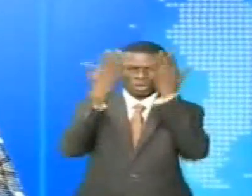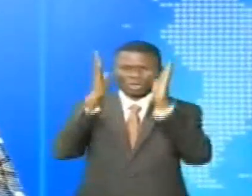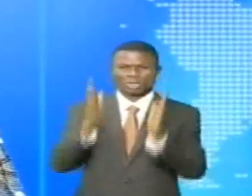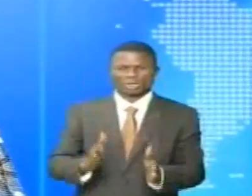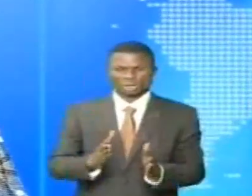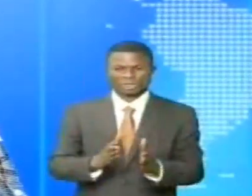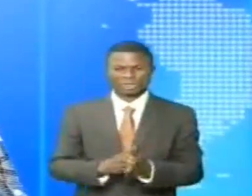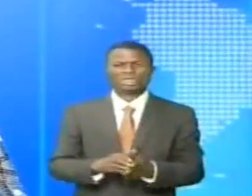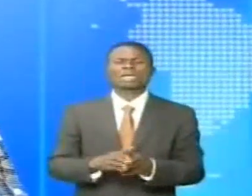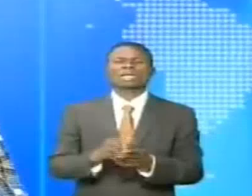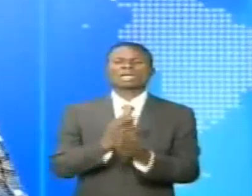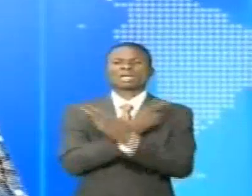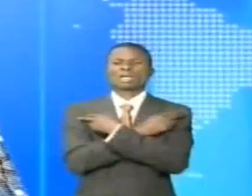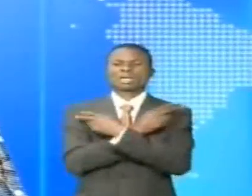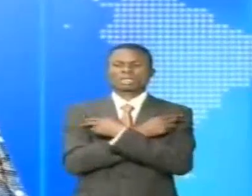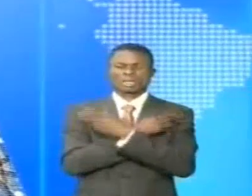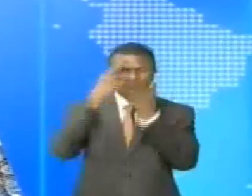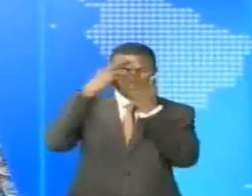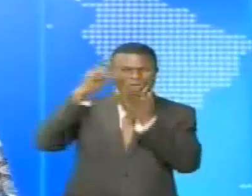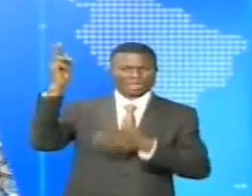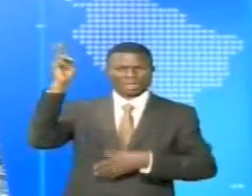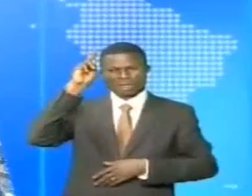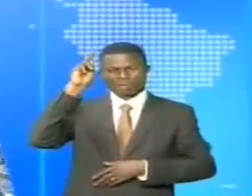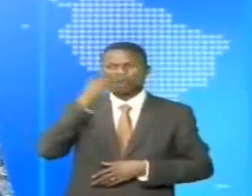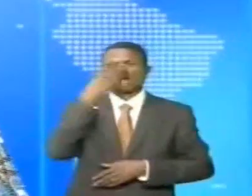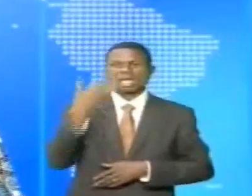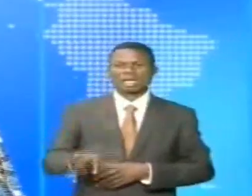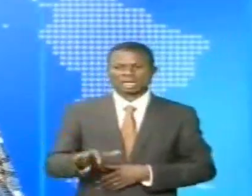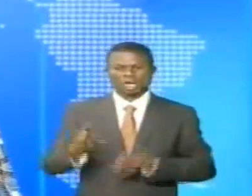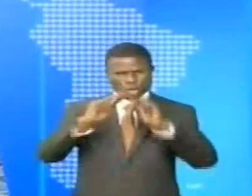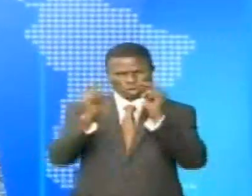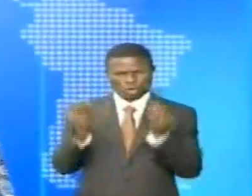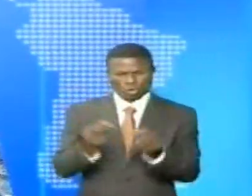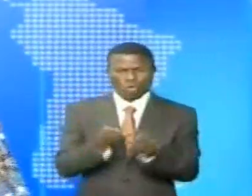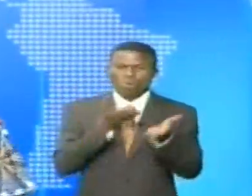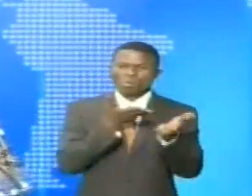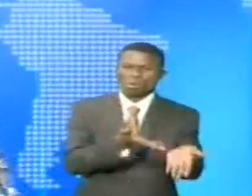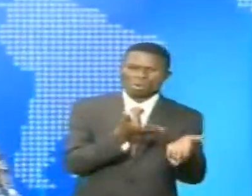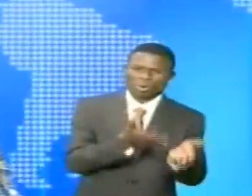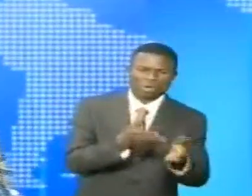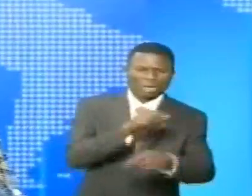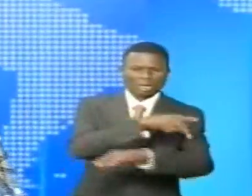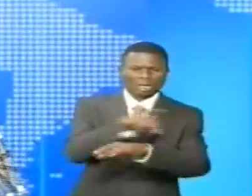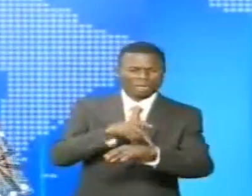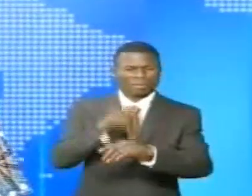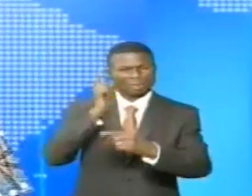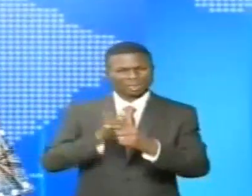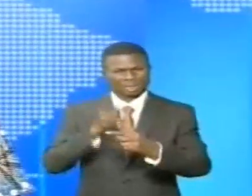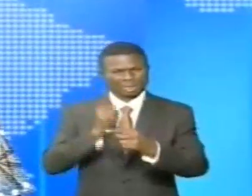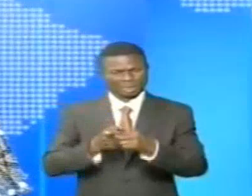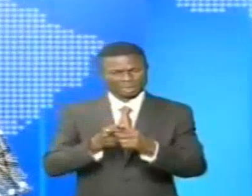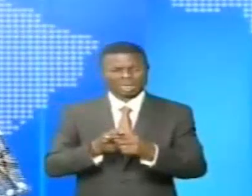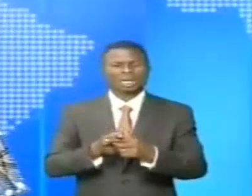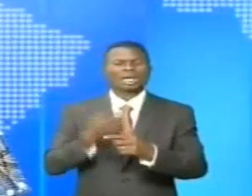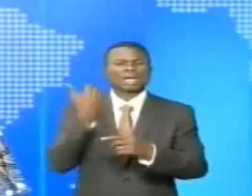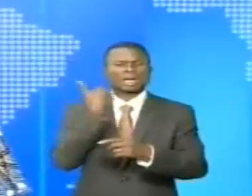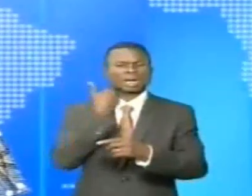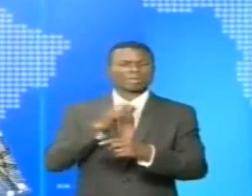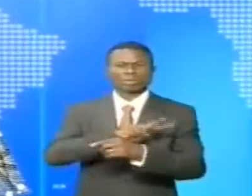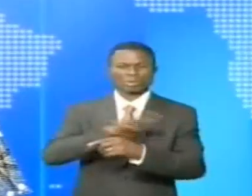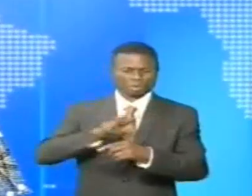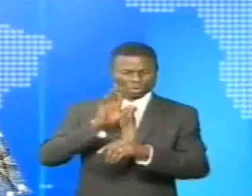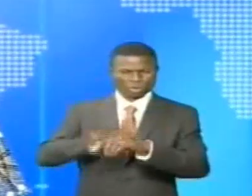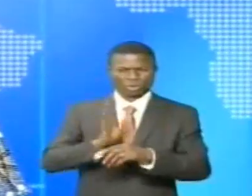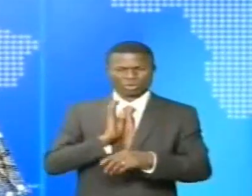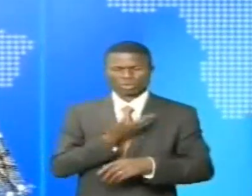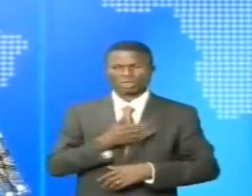de l'université de Kisangani. Question pour cette structure de les aider en cette période difficile que traverse la République démocratique